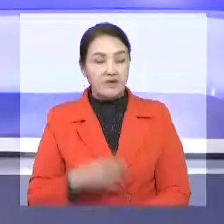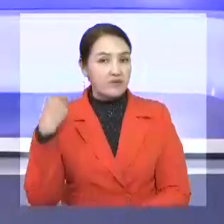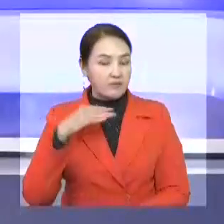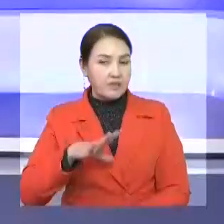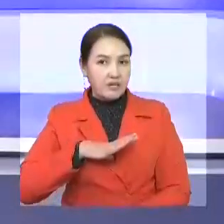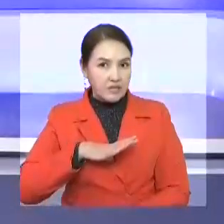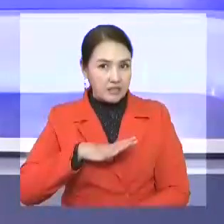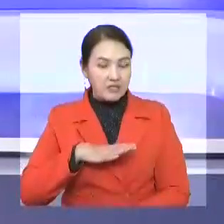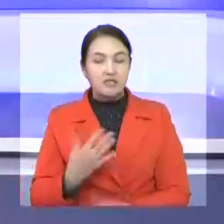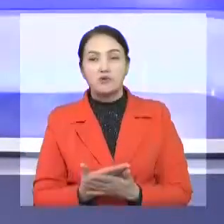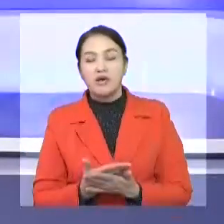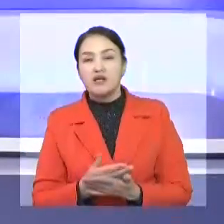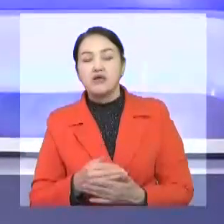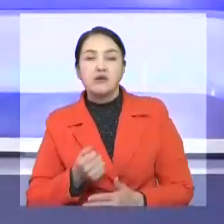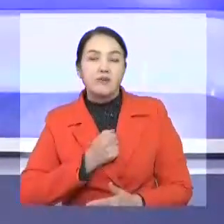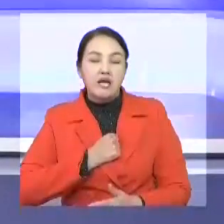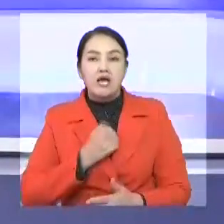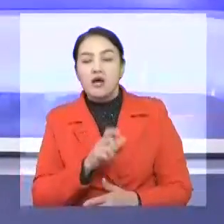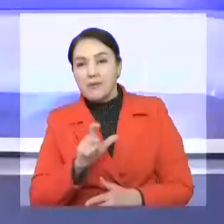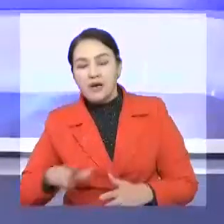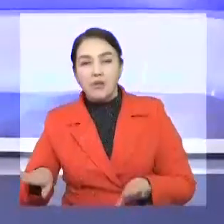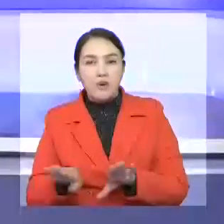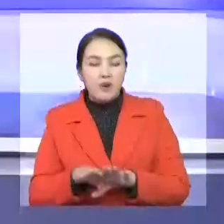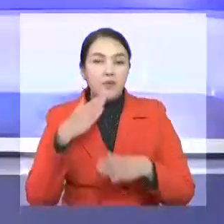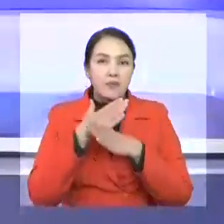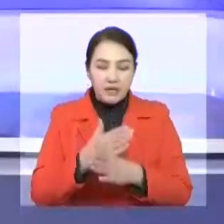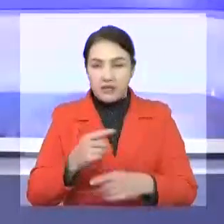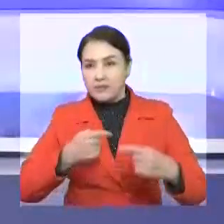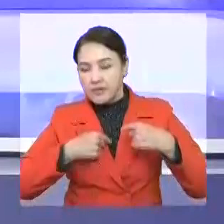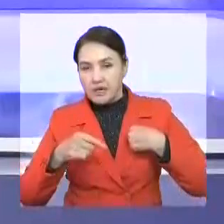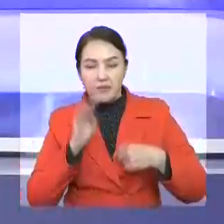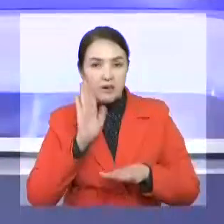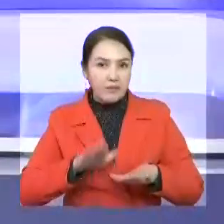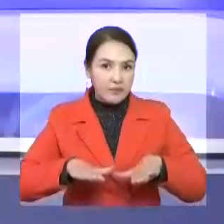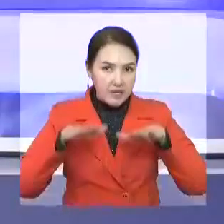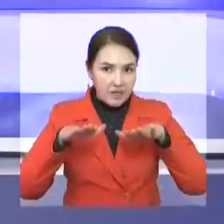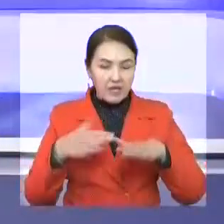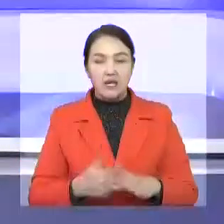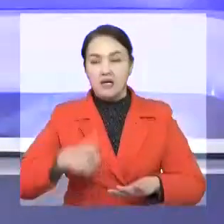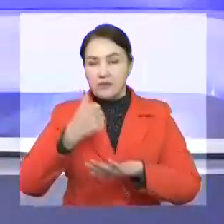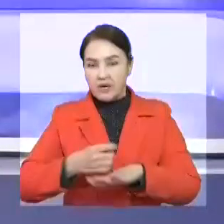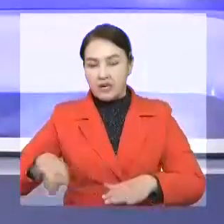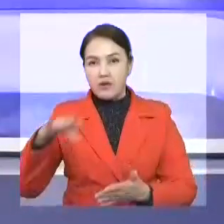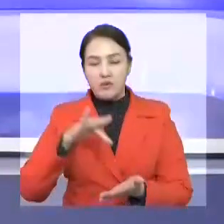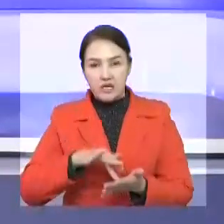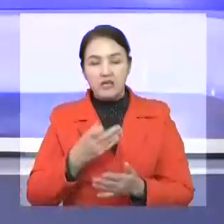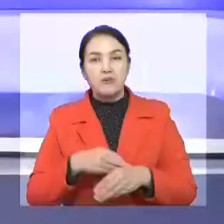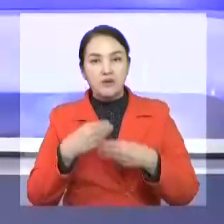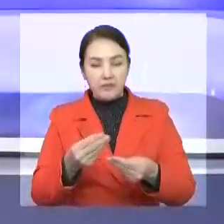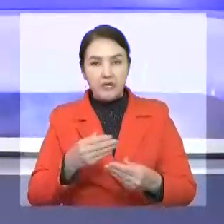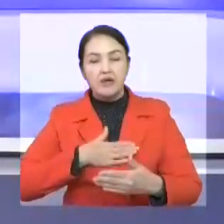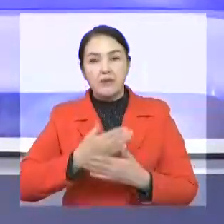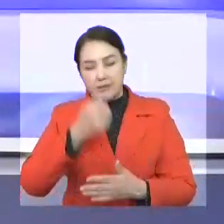Актобе состоялось чествование неравнодушных граждан, оказавших помощь пострадавшим при паводке. Глава города Азамат Бекет вручил